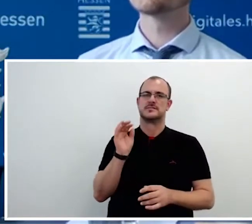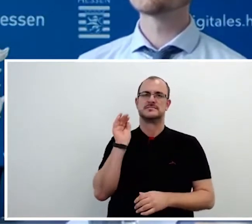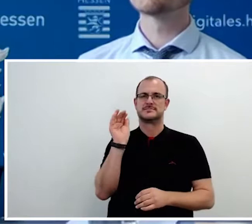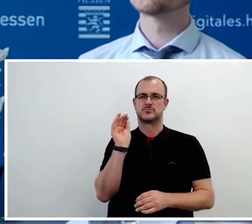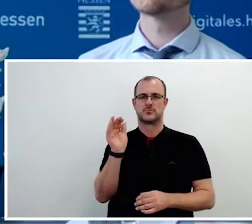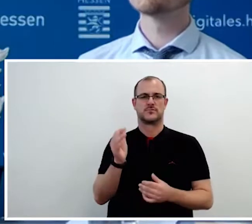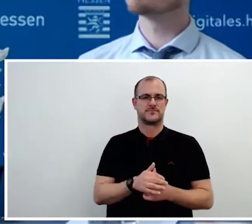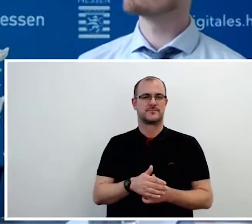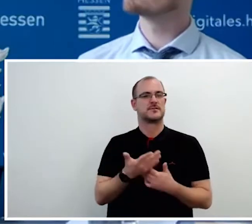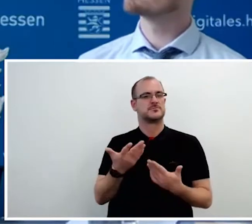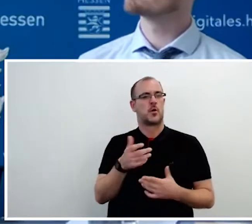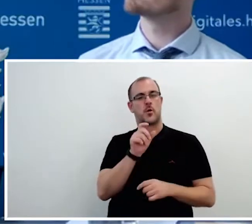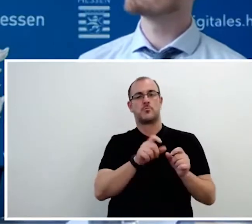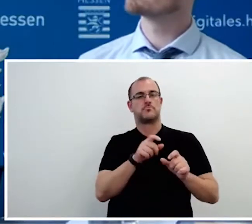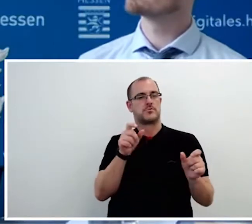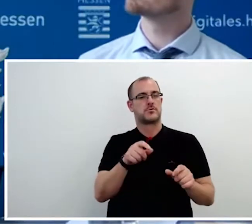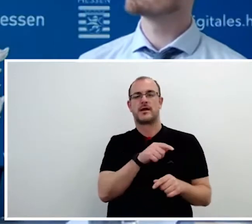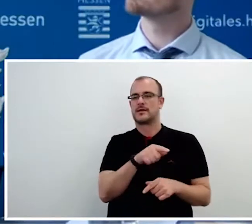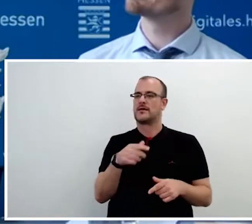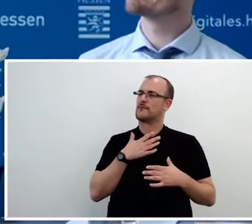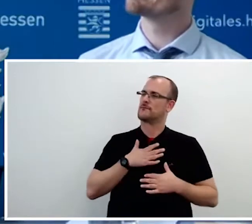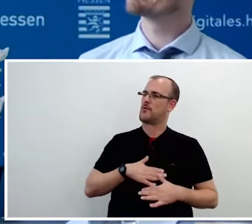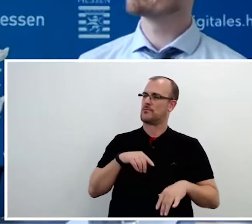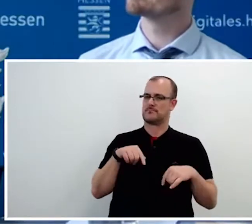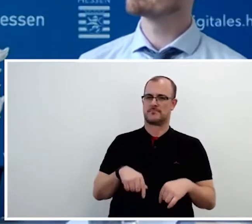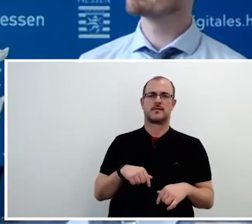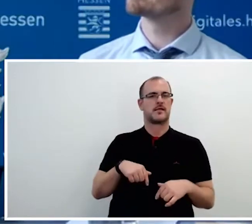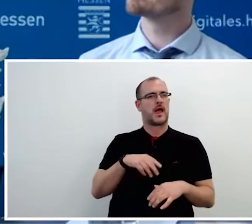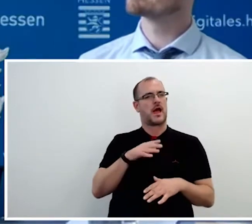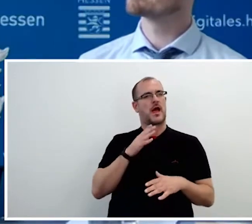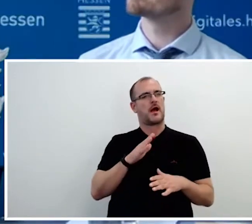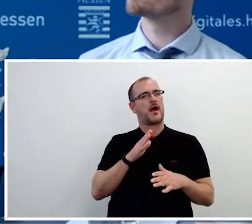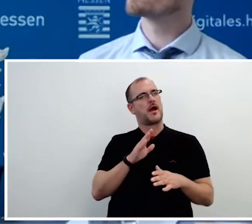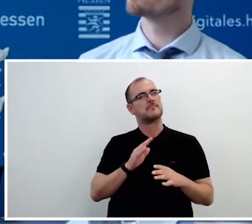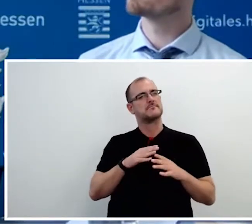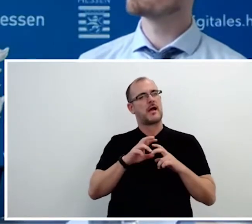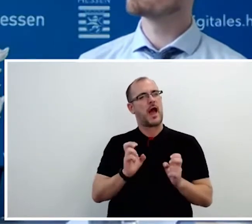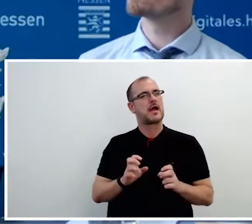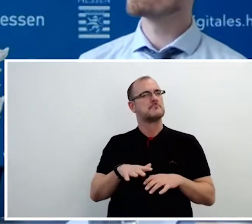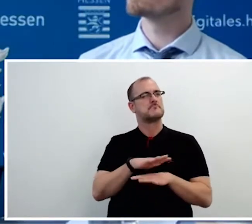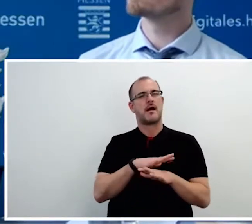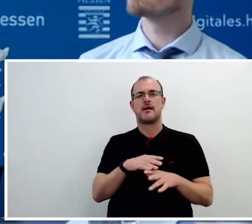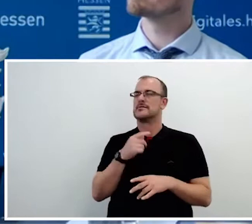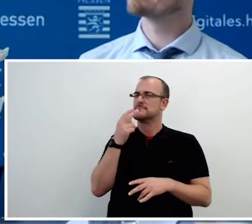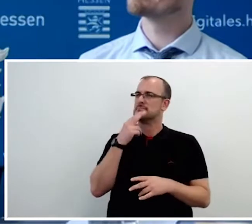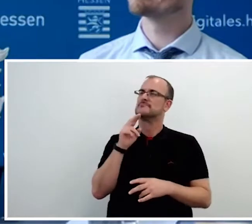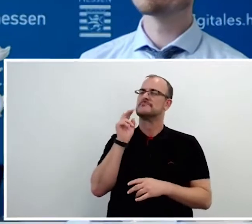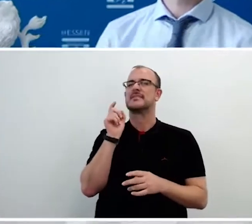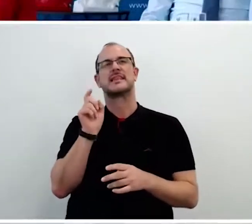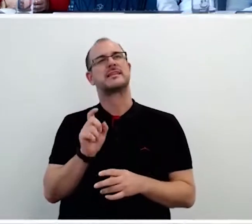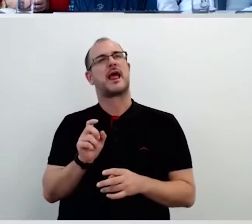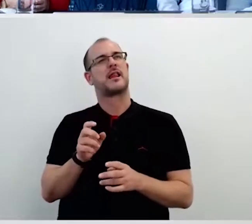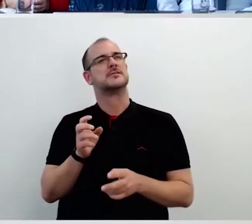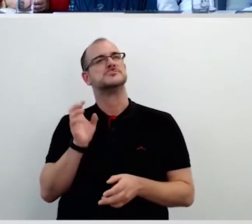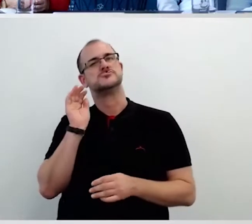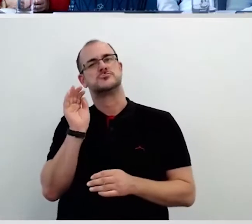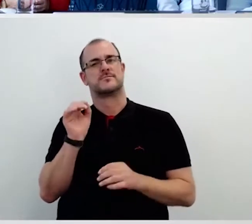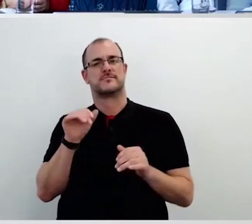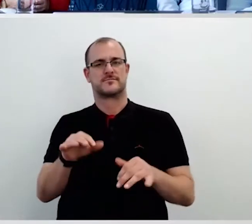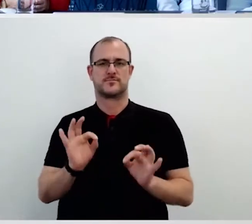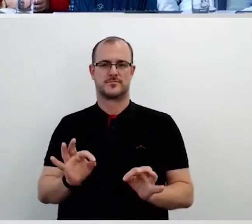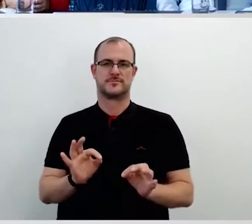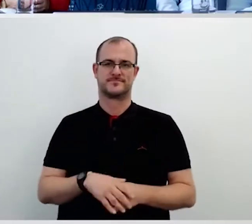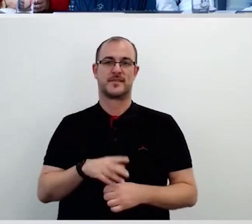so, dass die Bürgerinnen und Bürger sich hier wohlfühlen und ihre Heimat auch als digitale Zukunft sehen. Das hört sich nach einem